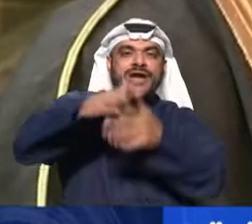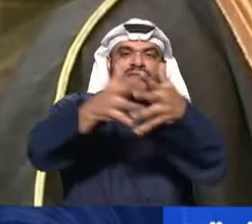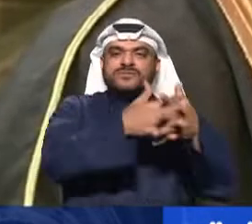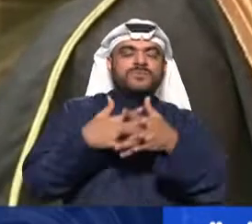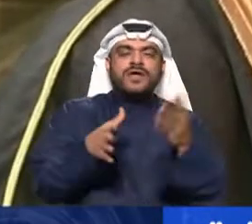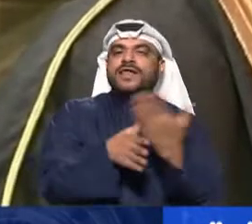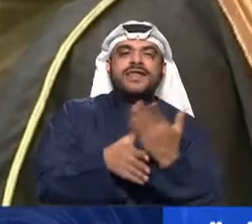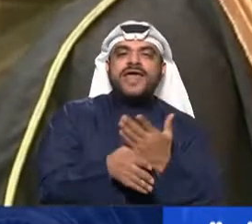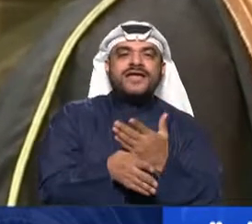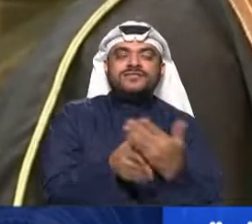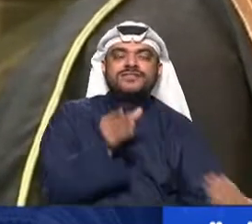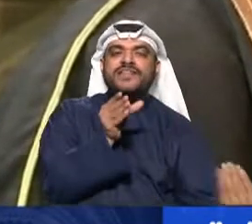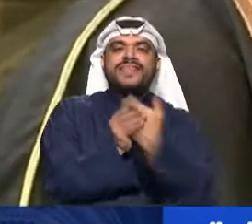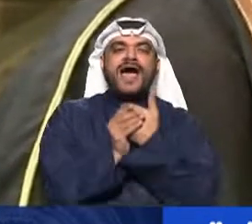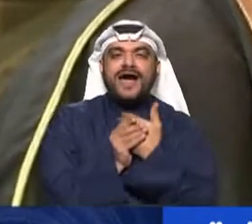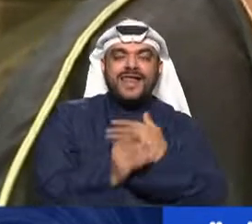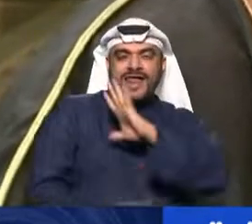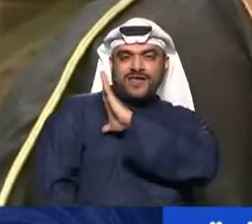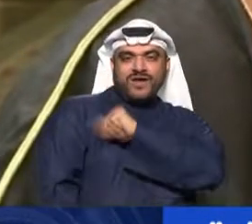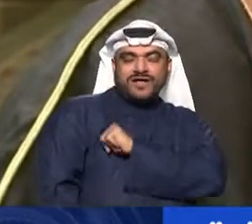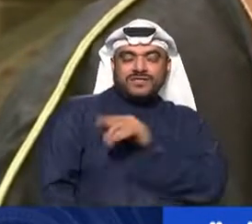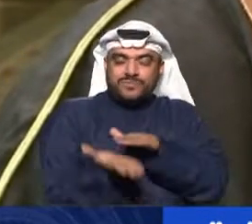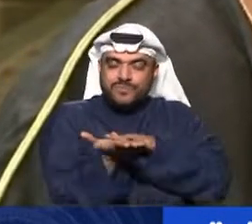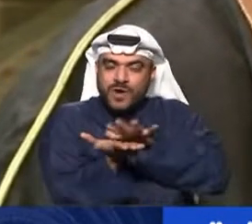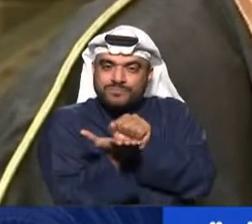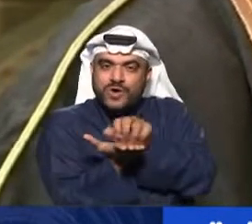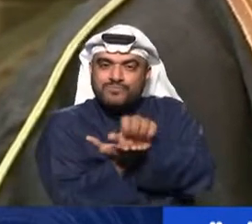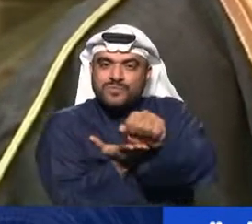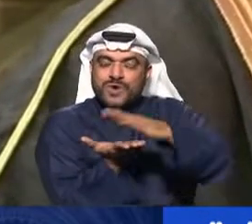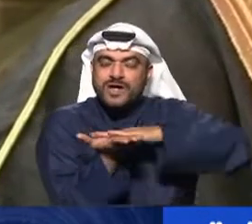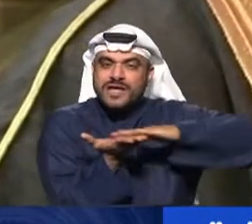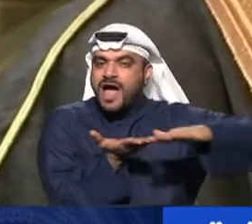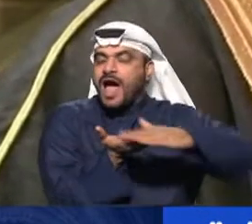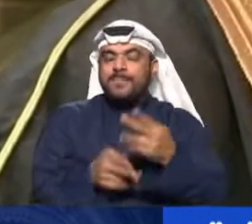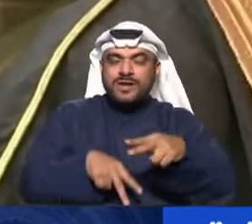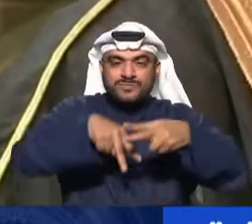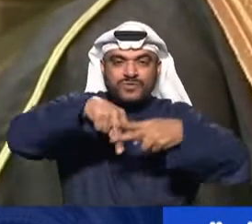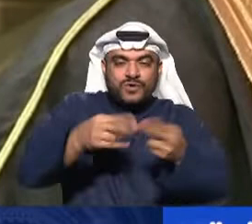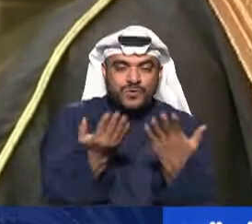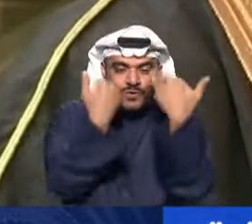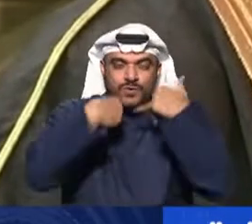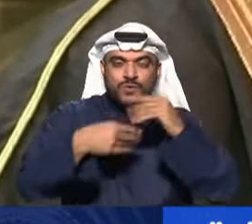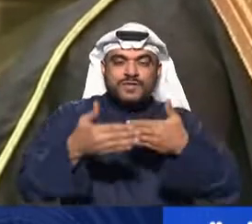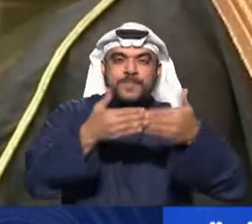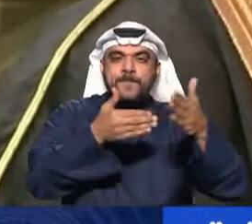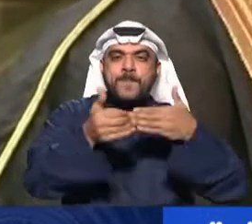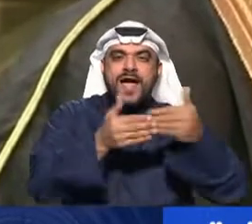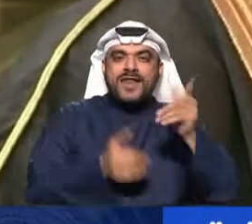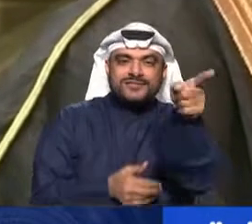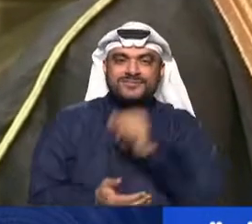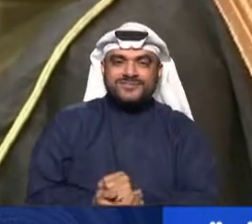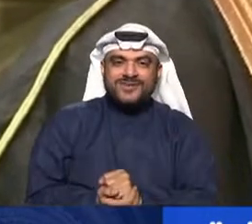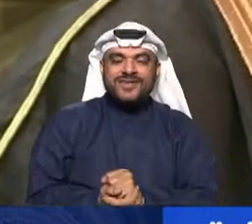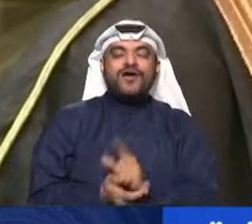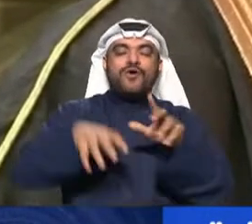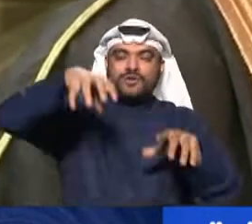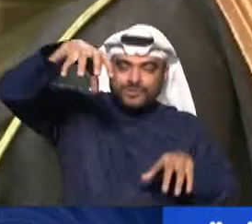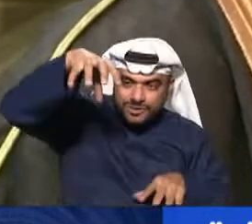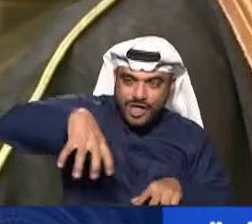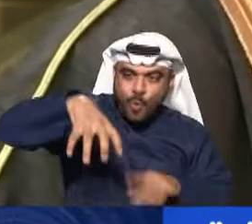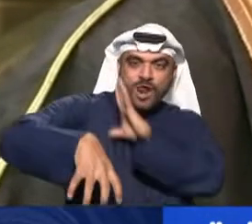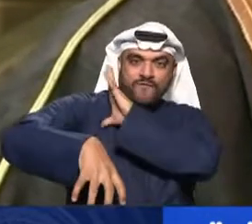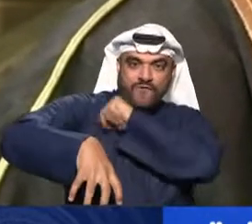مقترحكم يستخدم لغة الدولة للفلسطينيين، فهو يعطي أقل بكثير من دولة فعلية حقيقية، بل إنها مجموعة من